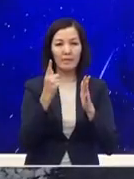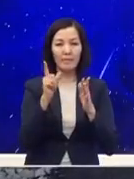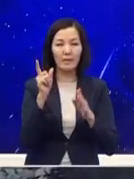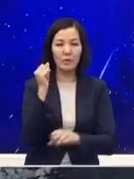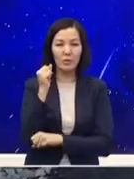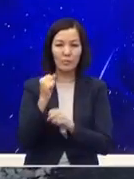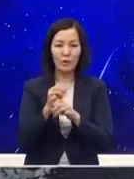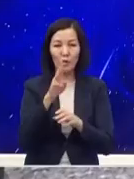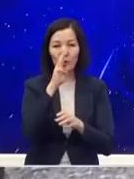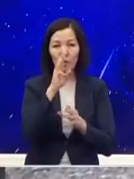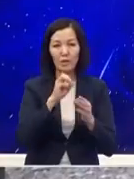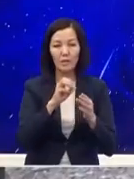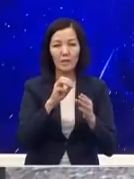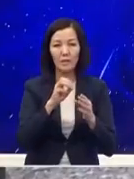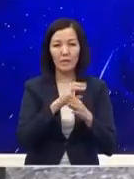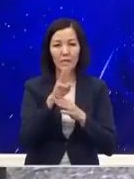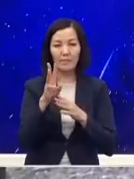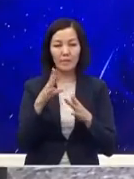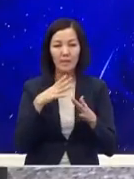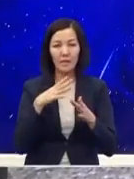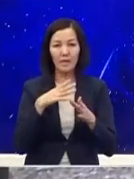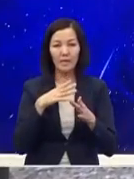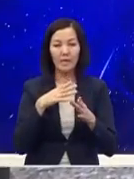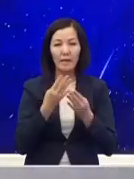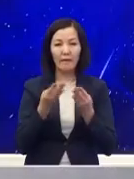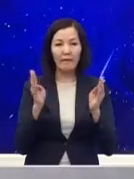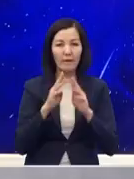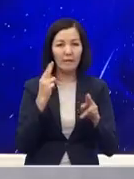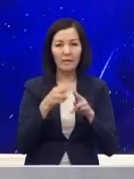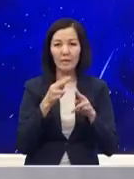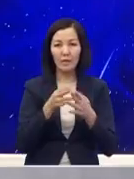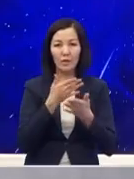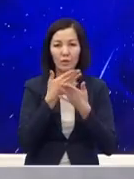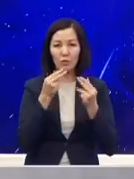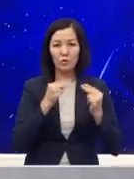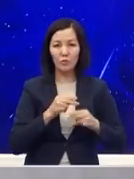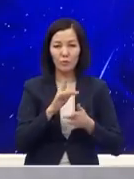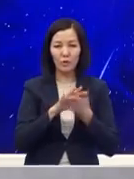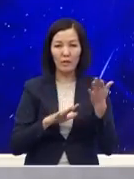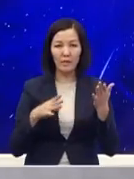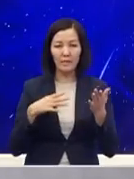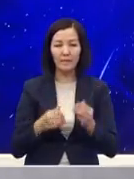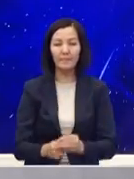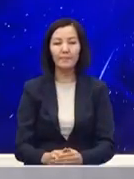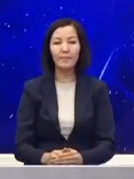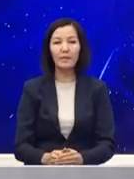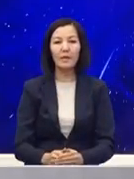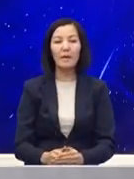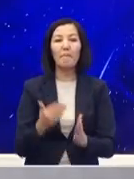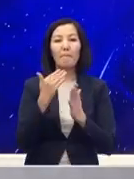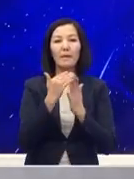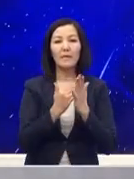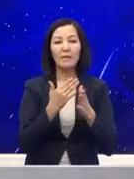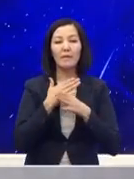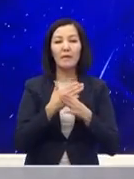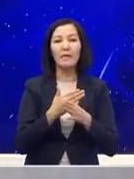Тұрақты жалақымен қамтылғандар карантинге қарамастан жұмыс істеді. Жұмыспен қамту жол картасы бойынша биылғы жылға